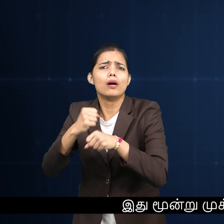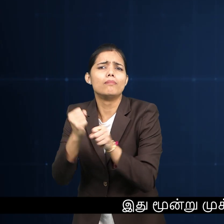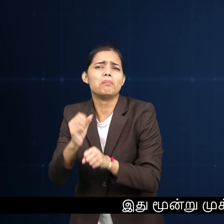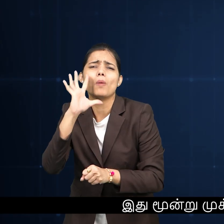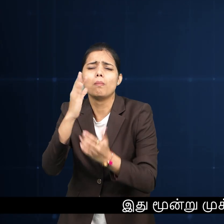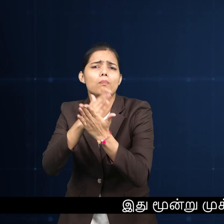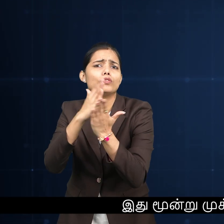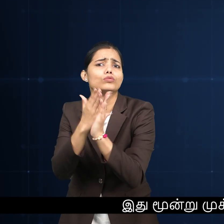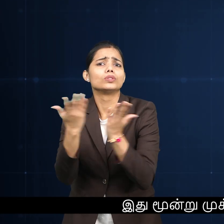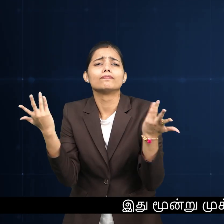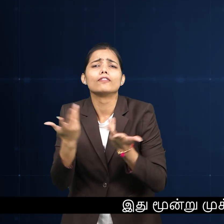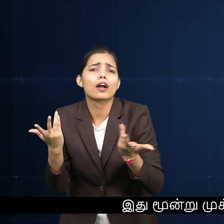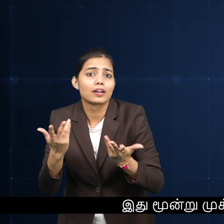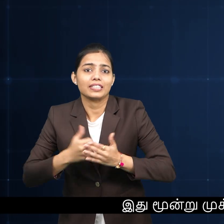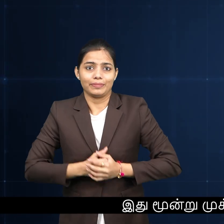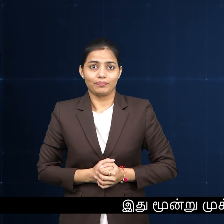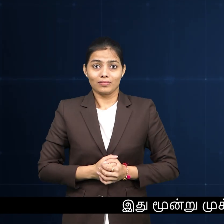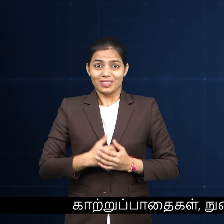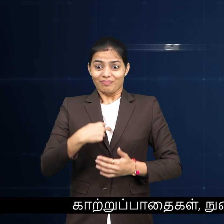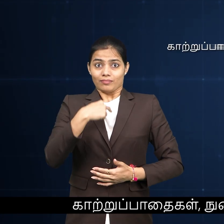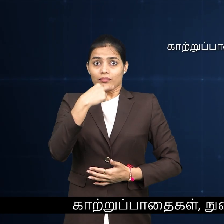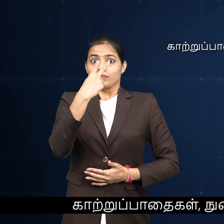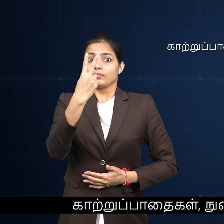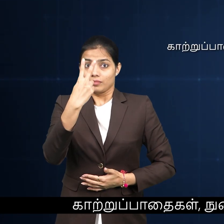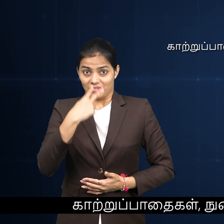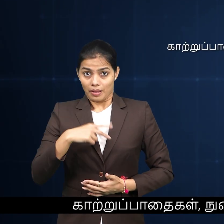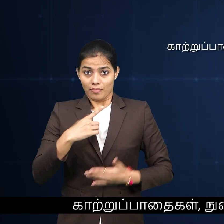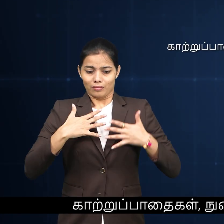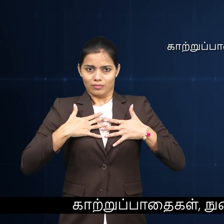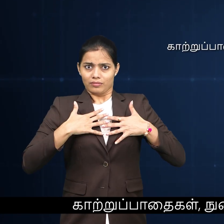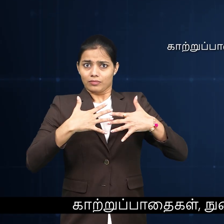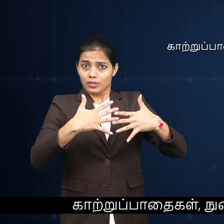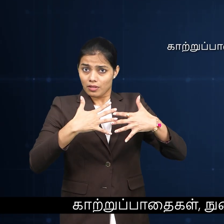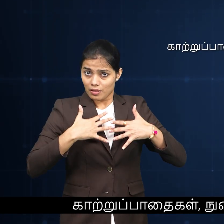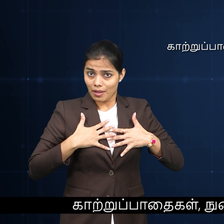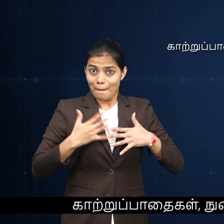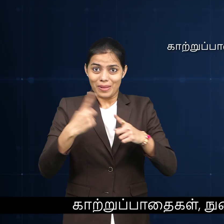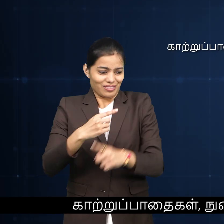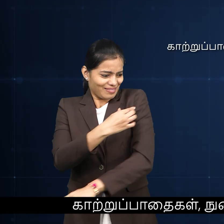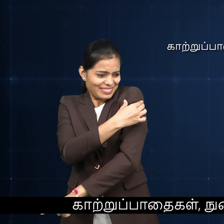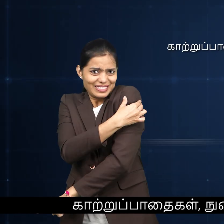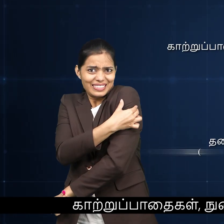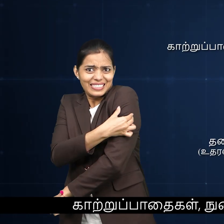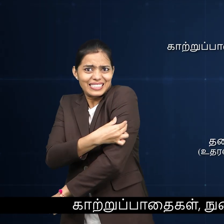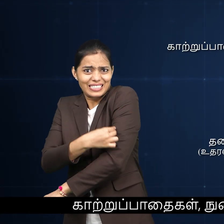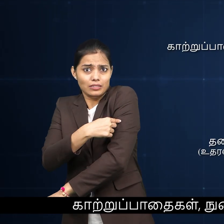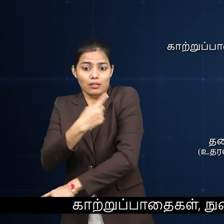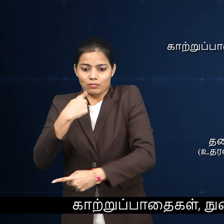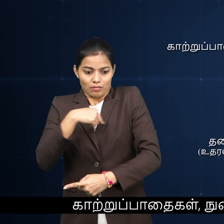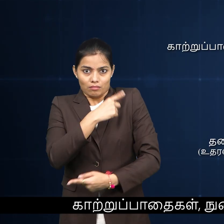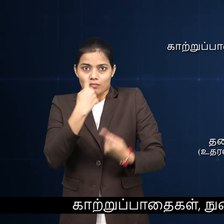இது 3 முக்கிய பகுதிகளால் ஆனது: காற்று பாதைகள், நுரையீரல் மற்றும் சுவாச தசைகள்.